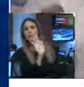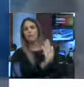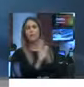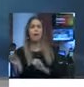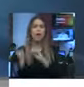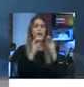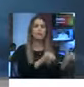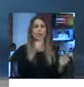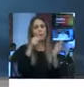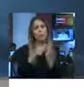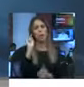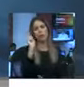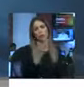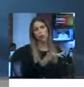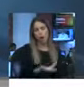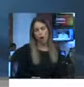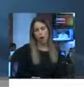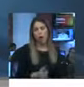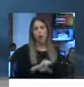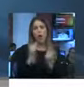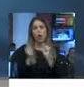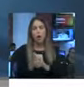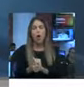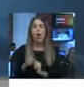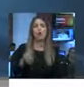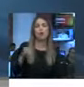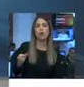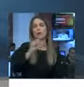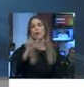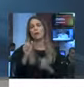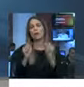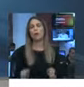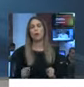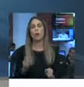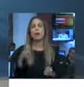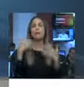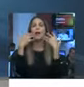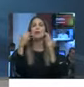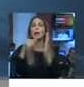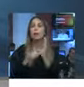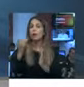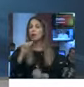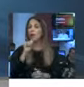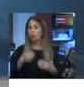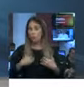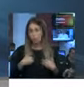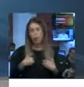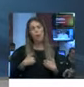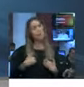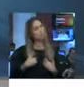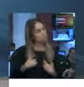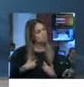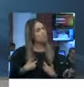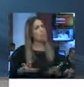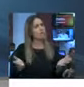שיעשו במערכת של חברות הביטוח. ככה אנחנו נסביר לבנקים, אתם לא רוצים אותנו? אין בעיה, אנחנו גם לא רוצים אתכם. את